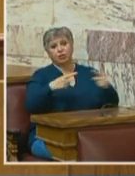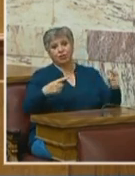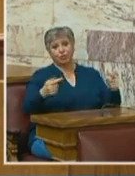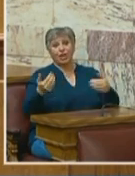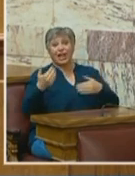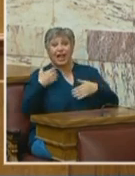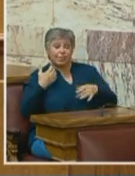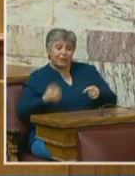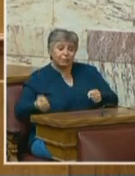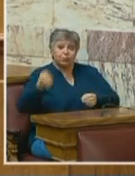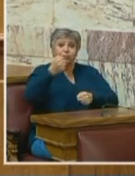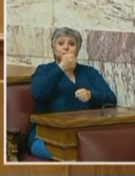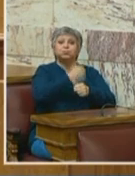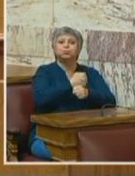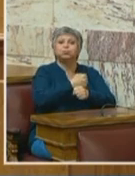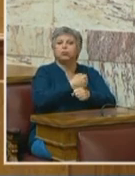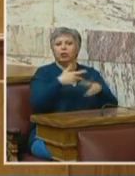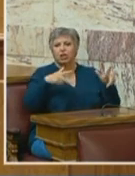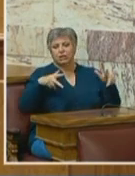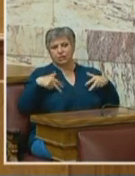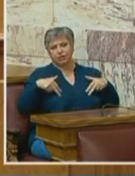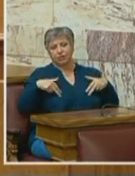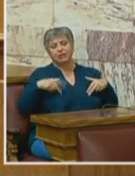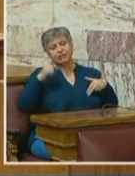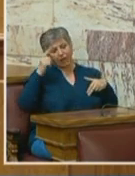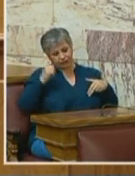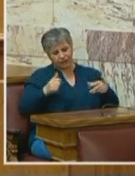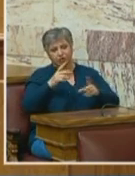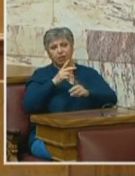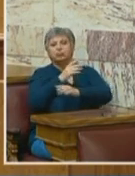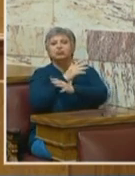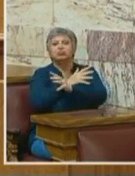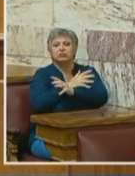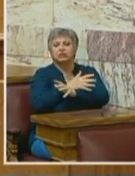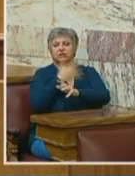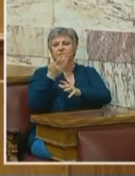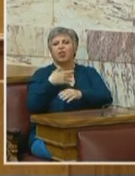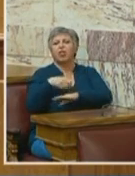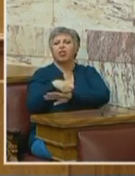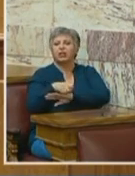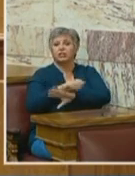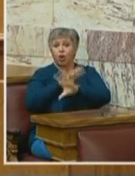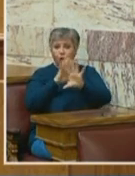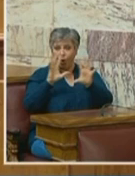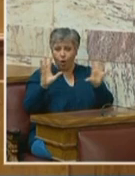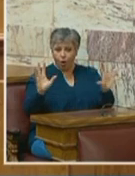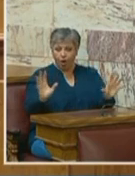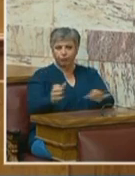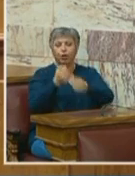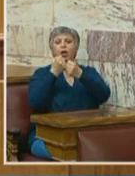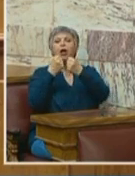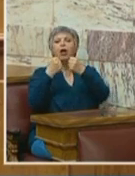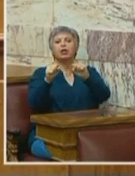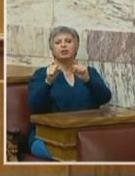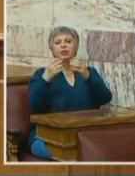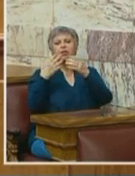προσωπικά ότι θα ανακτήσει πλήρως την αυτονόητη ανεξαρτησία της, όπως συμβαίνει σε κάθε ευνομούμενο κράτος. Και